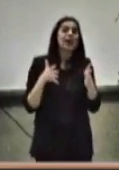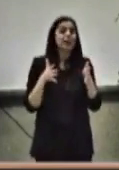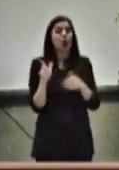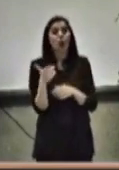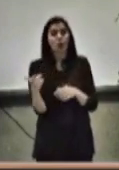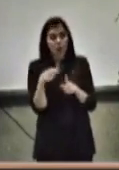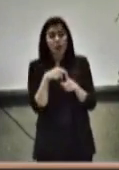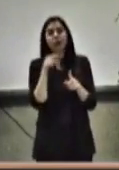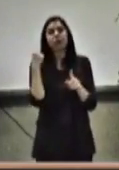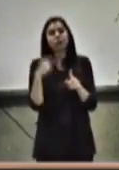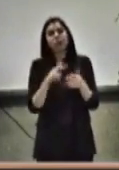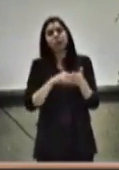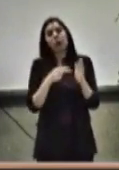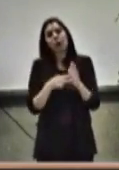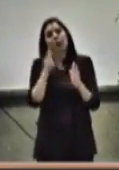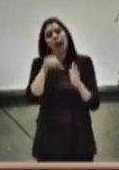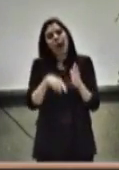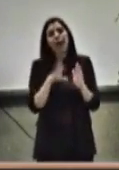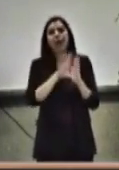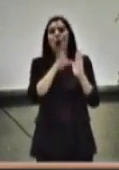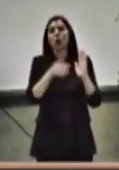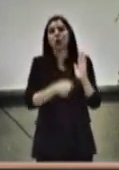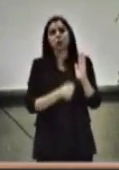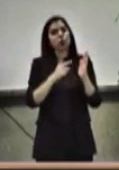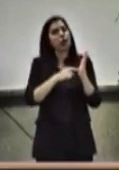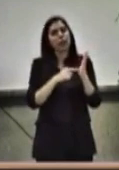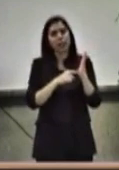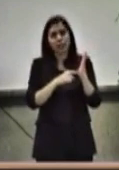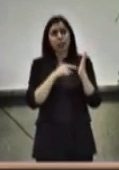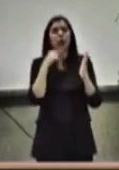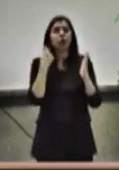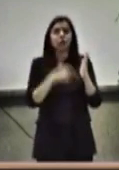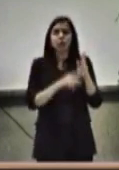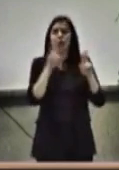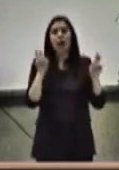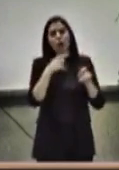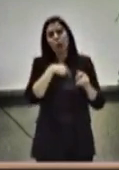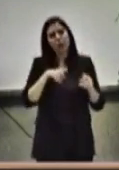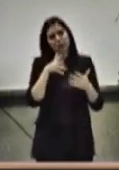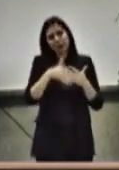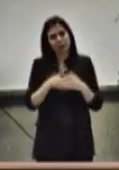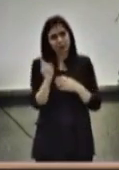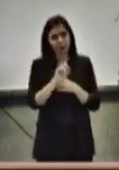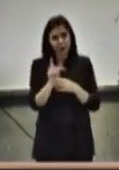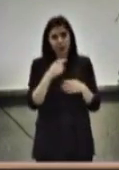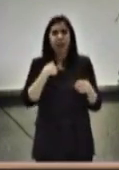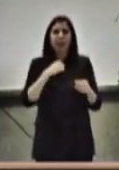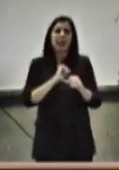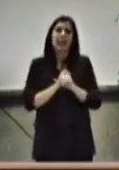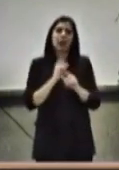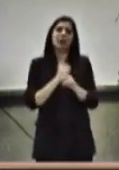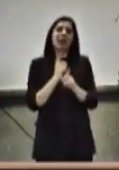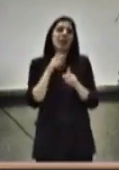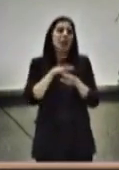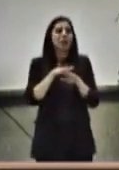di inquadramento della nostra Costituzione, di diritto, quindi è un tema su cui noi non entriamo, credo che noi dobbiamo usare degli